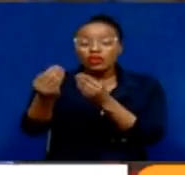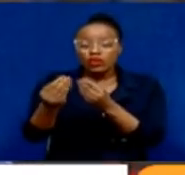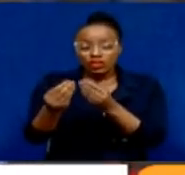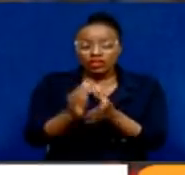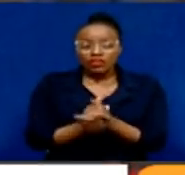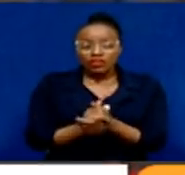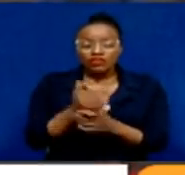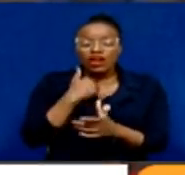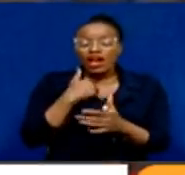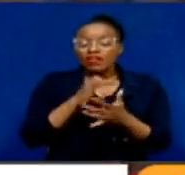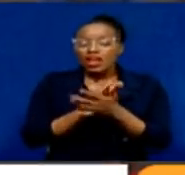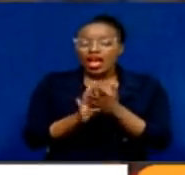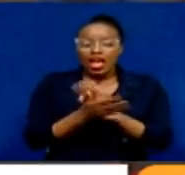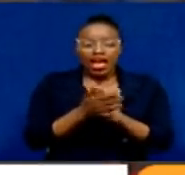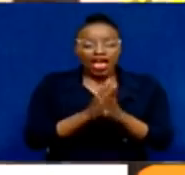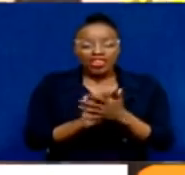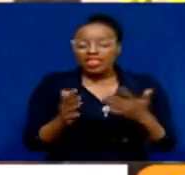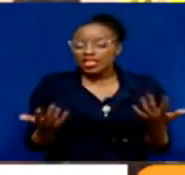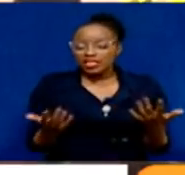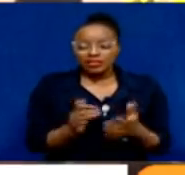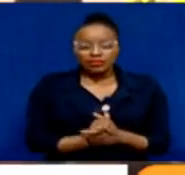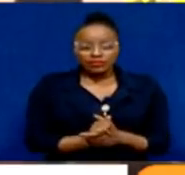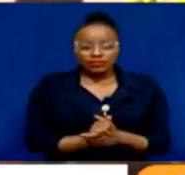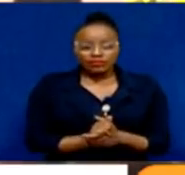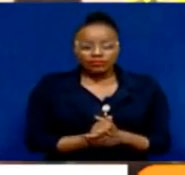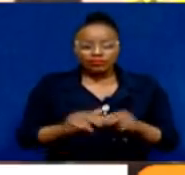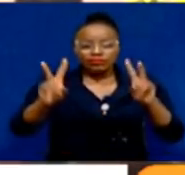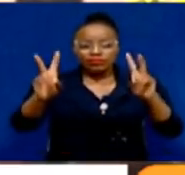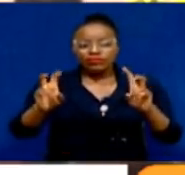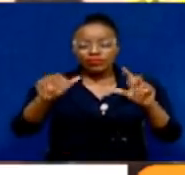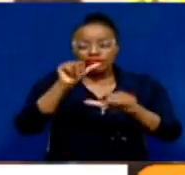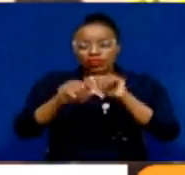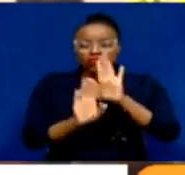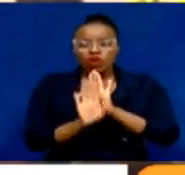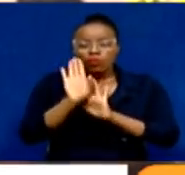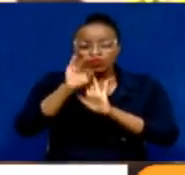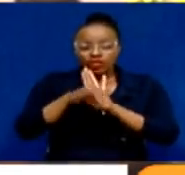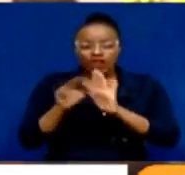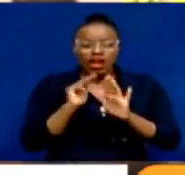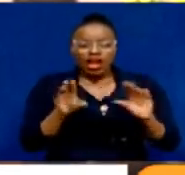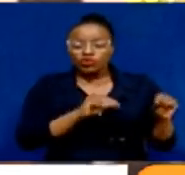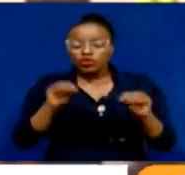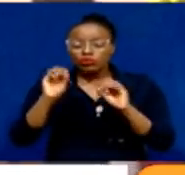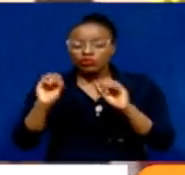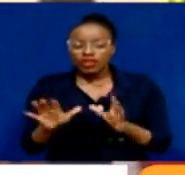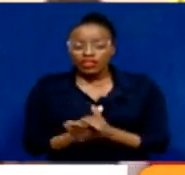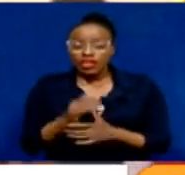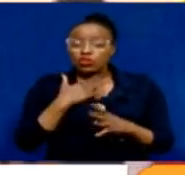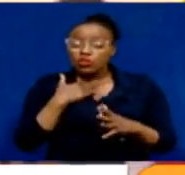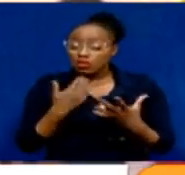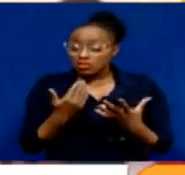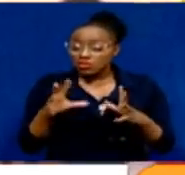ni package tu. Hakuna kitu hapo. Mambo ya bottom up atuendi. Mtaenda huko